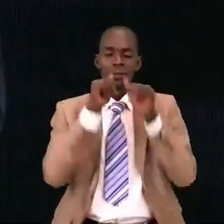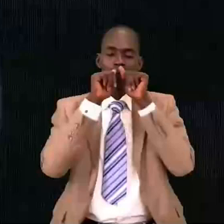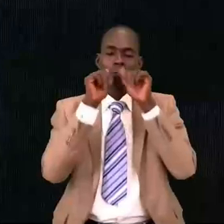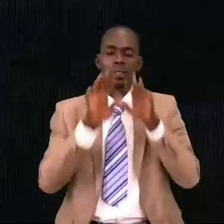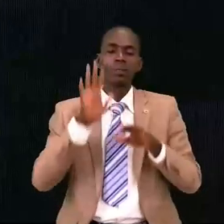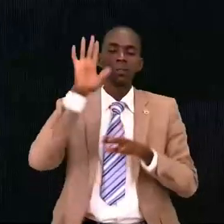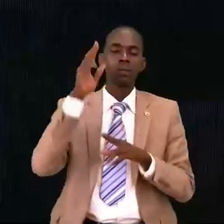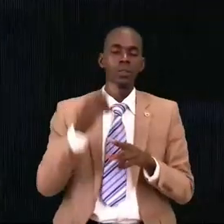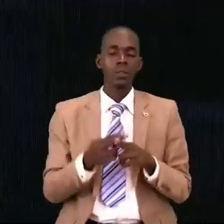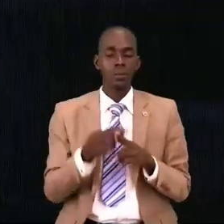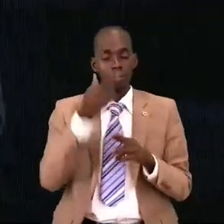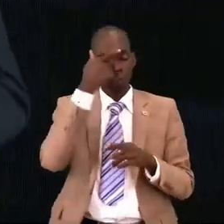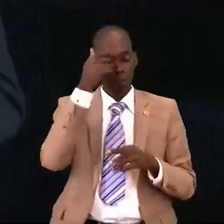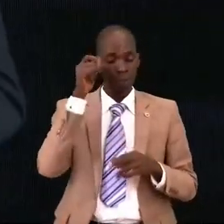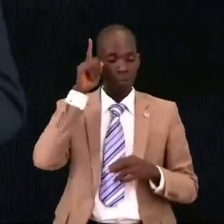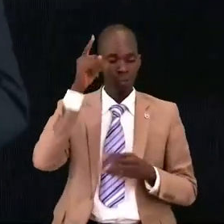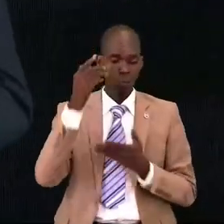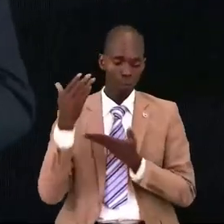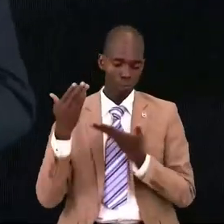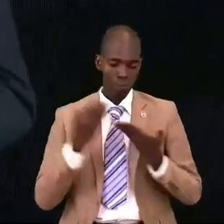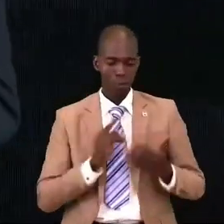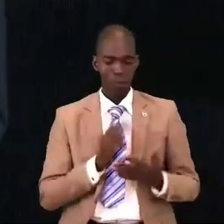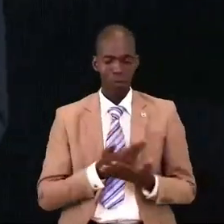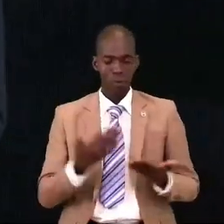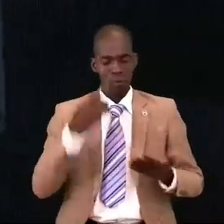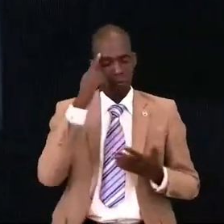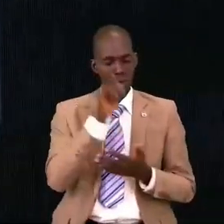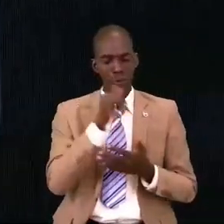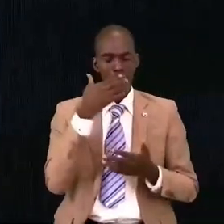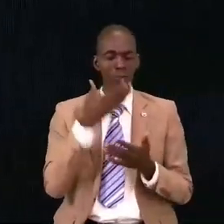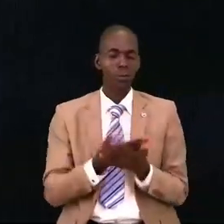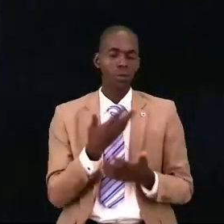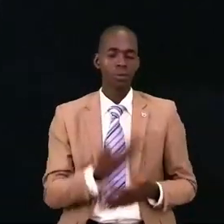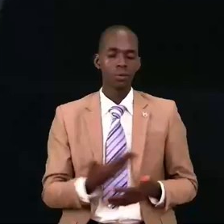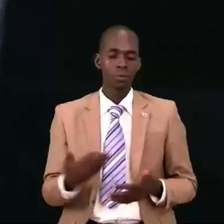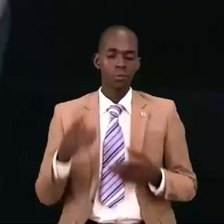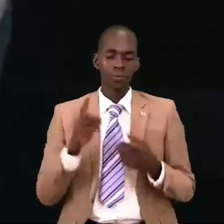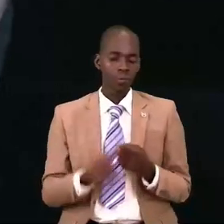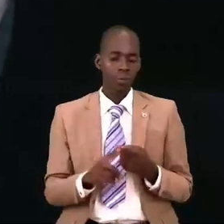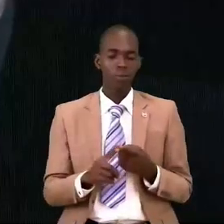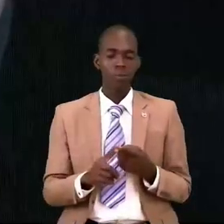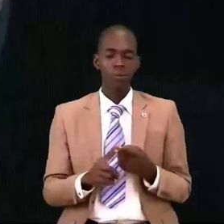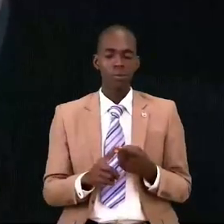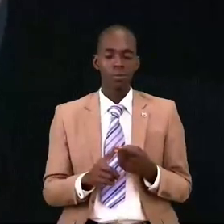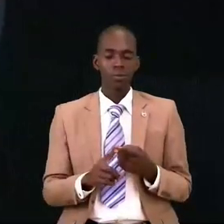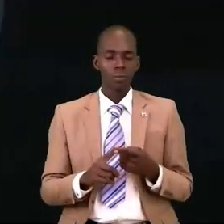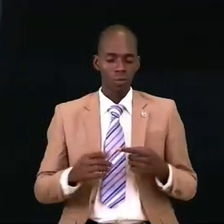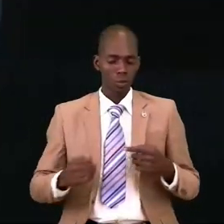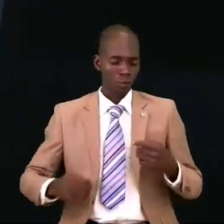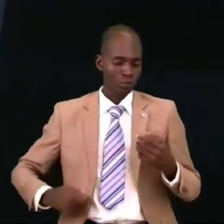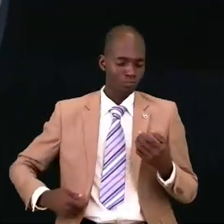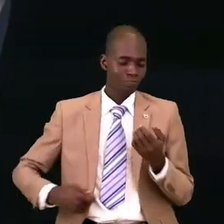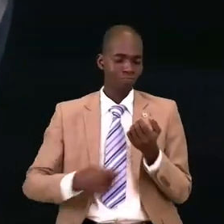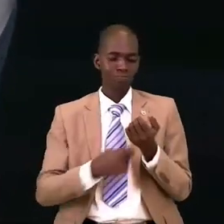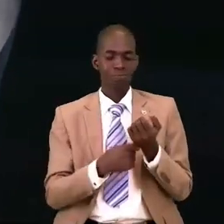chose, pour charger nos batteries, pour aiguiser nos épées et